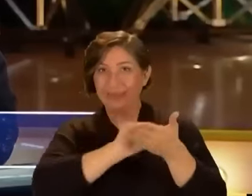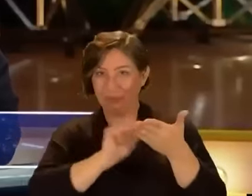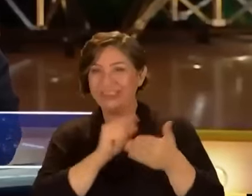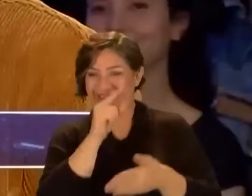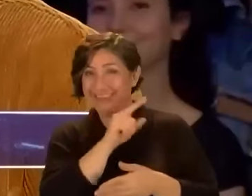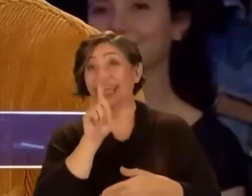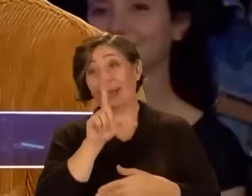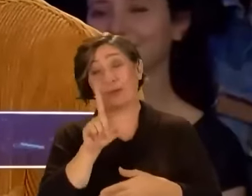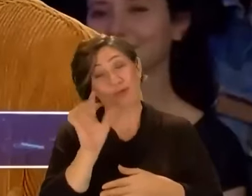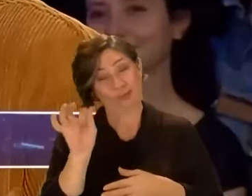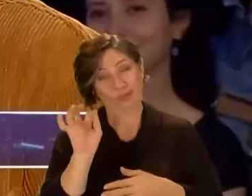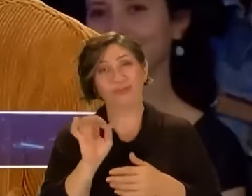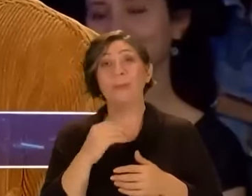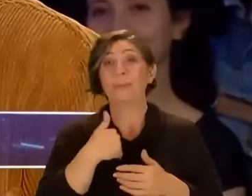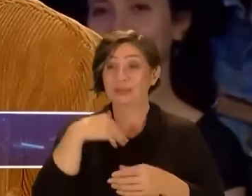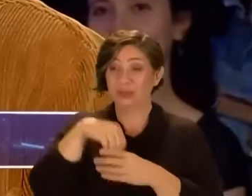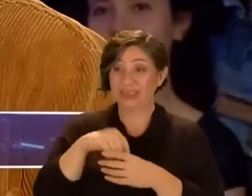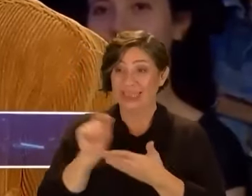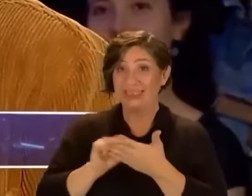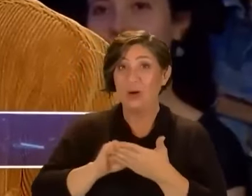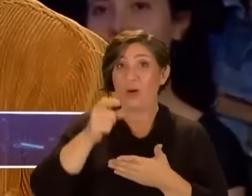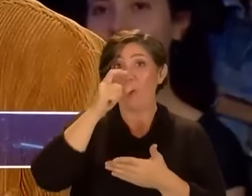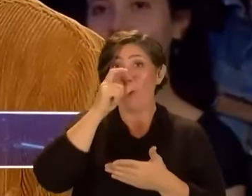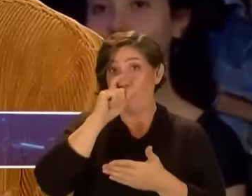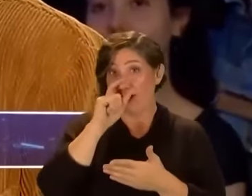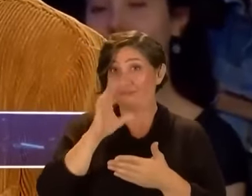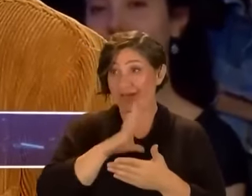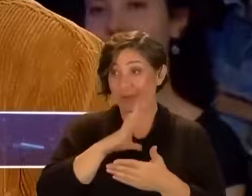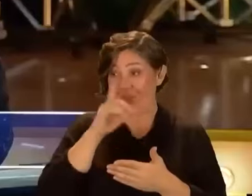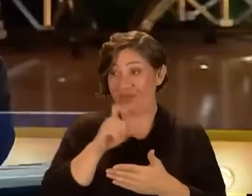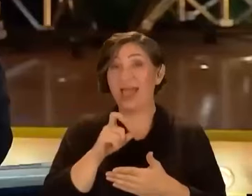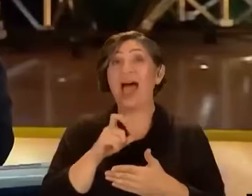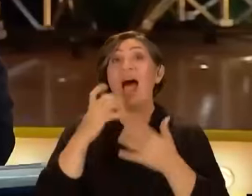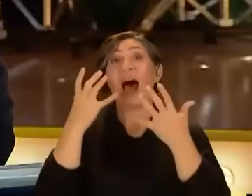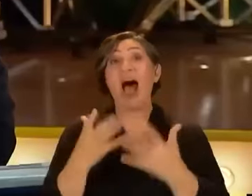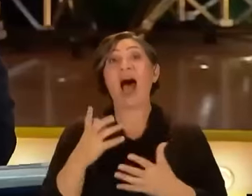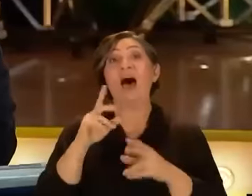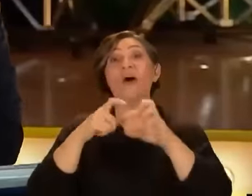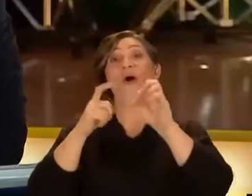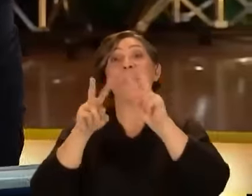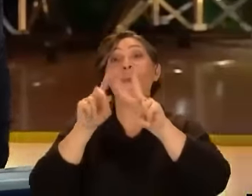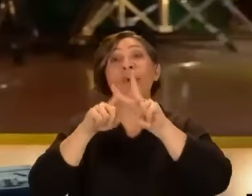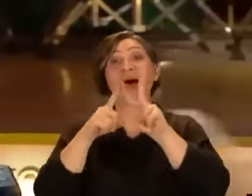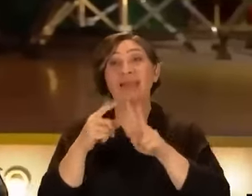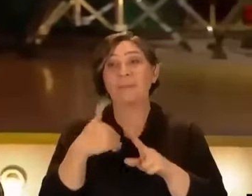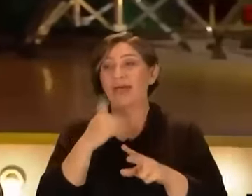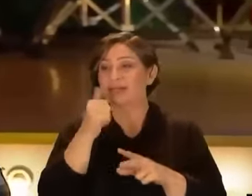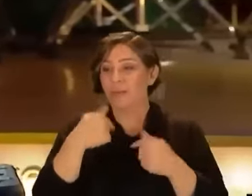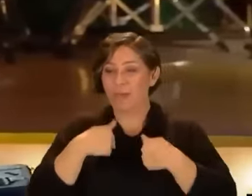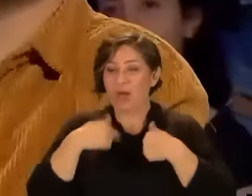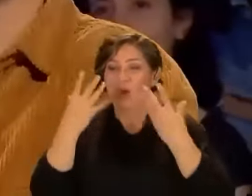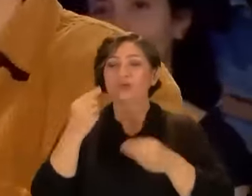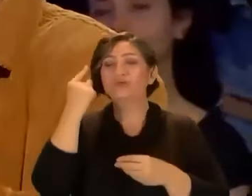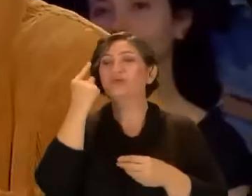yazmışsın. Gerekiyordu. Benim için yazdığım bir şarkın Okan var. Bir. Okan değil. Ağır Roman var. Evet. Ağır Roman. Evet. Ben hiçbir zaman bana